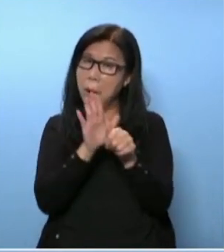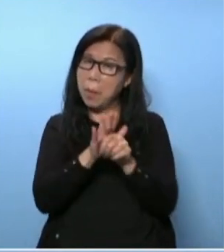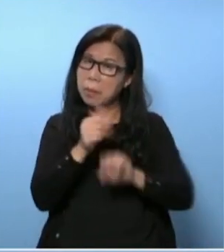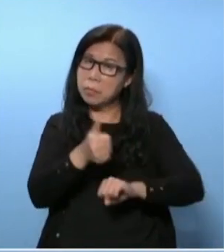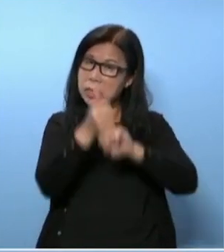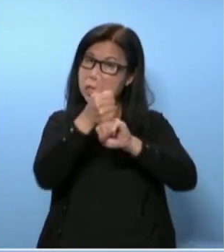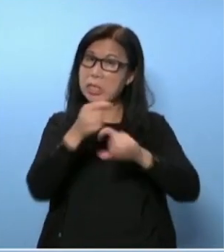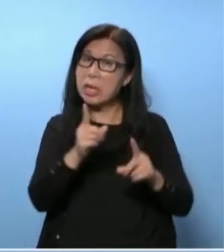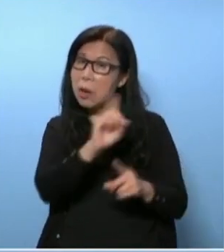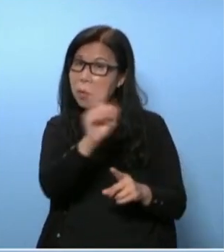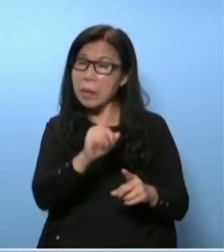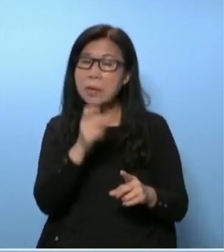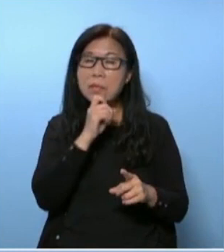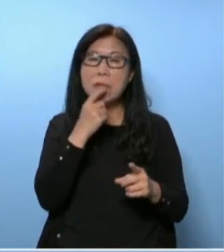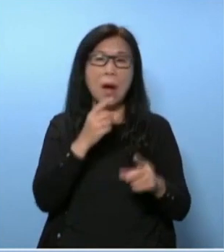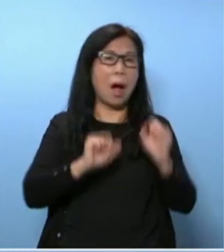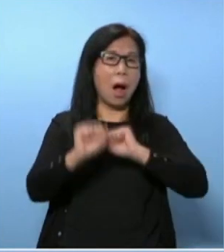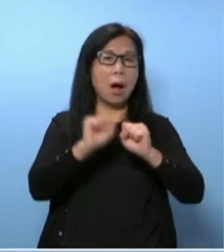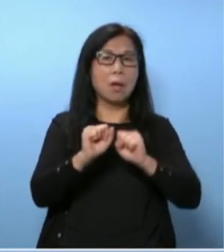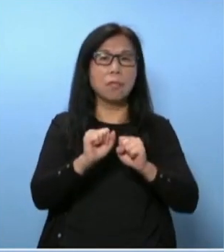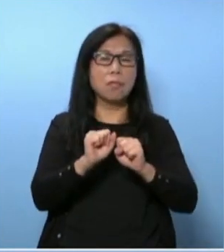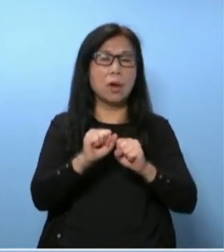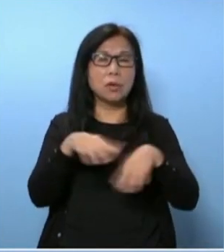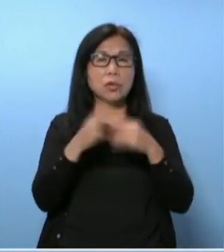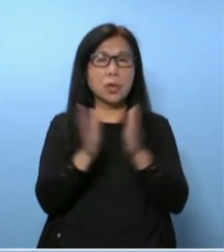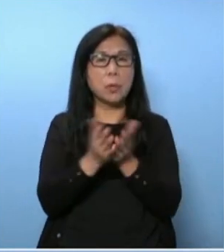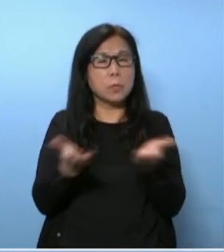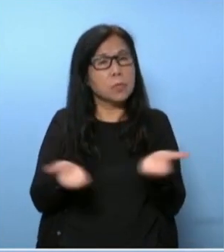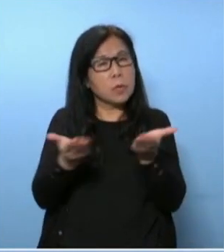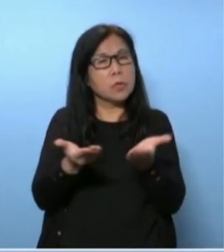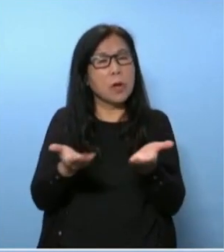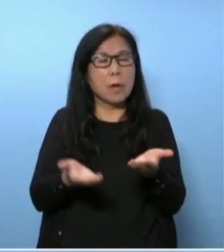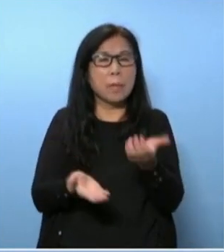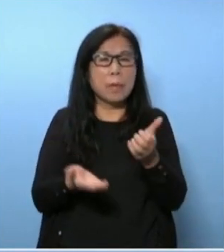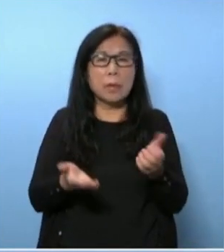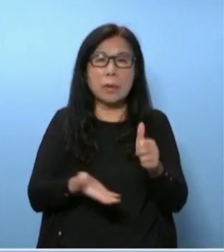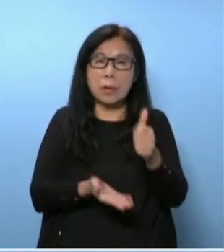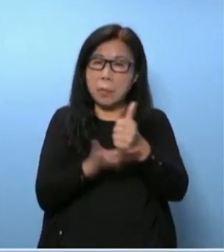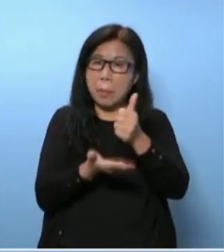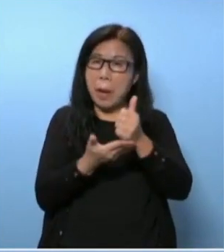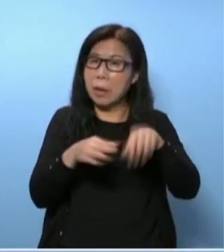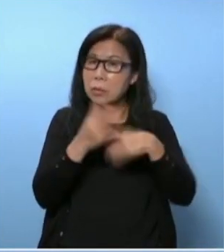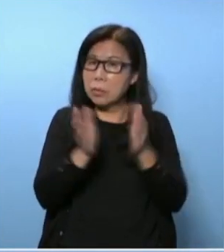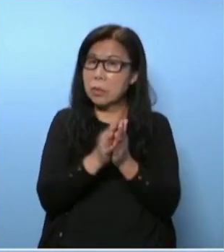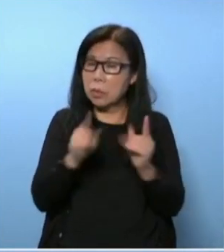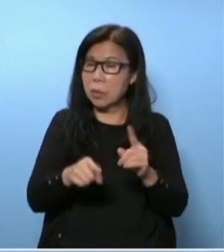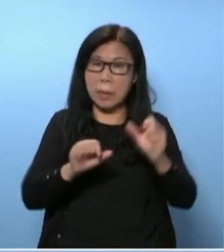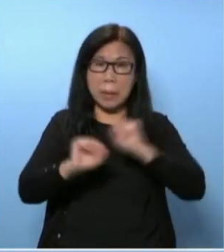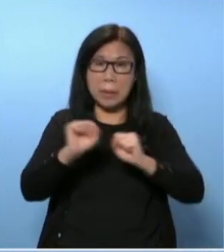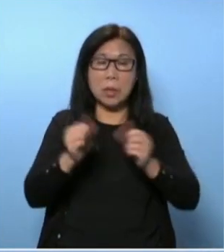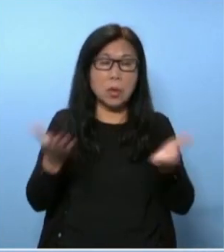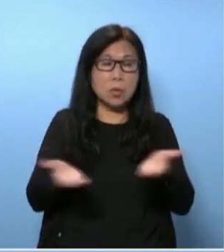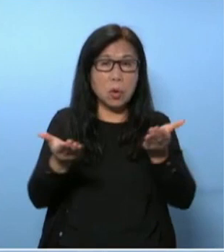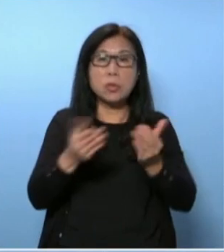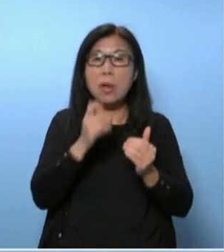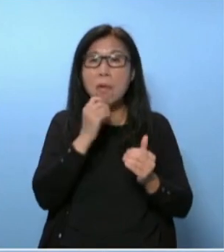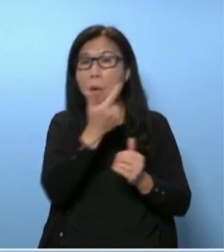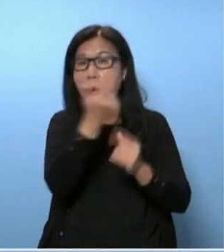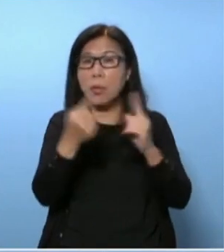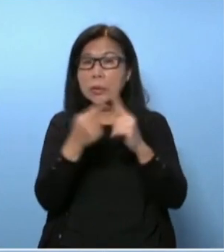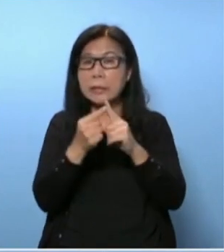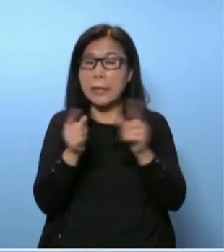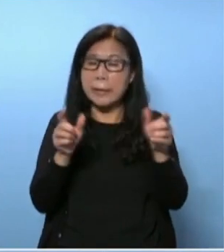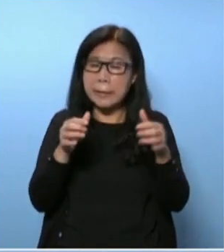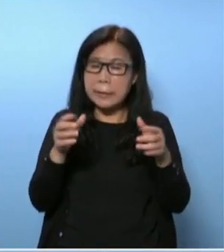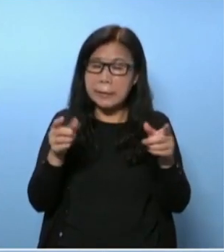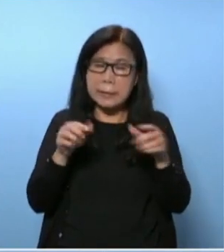化他們的行為或者淡化他們的行為，這些都是非常危險的行為來的，這些是會鼓吹更加多人出來是會